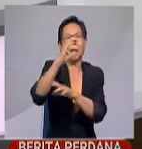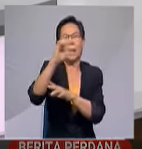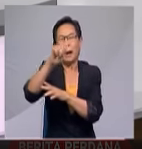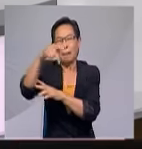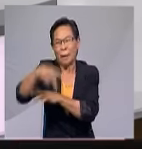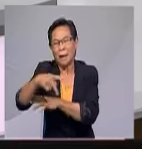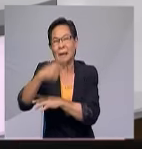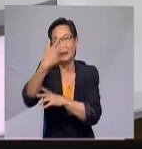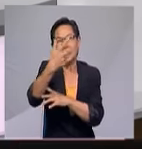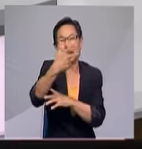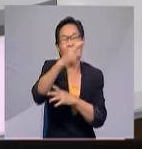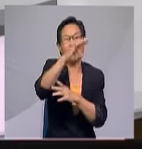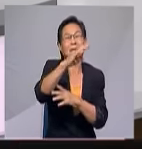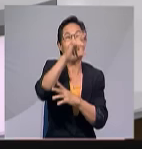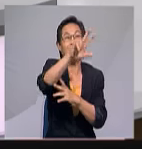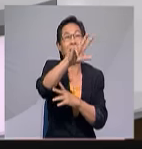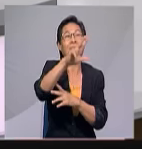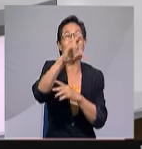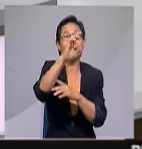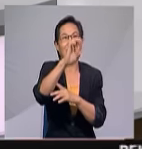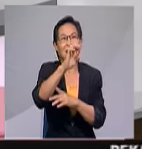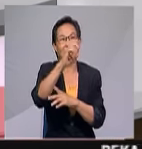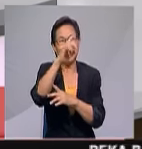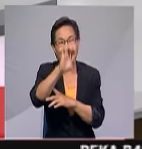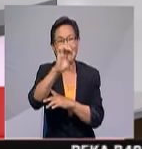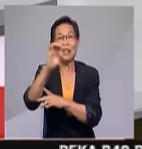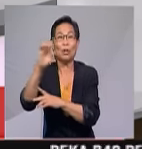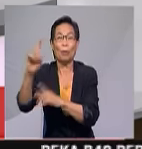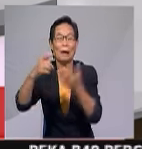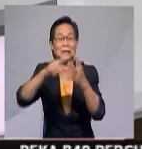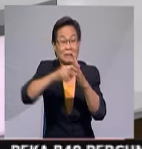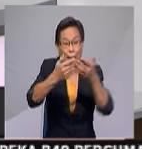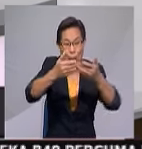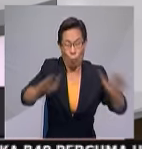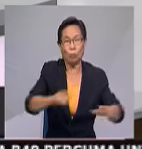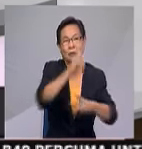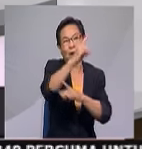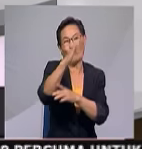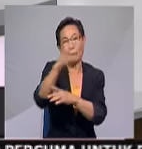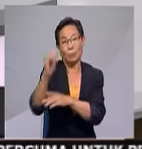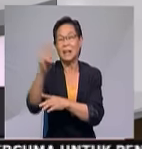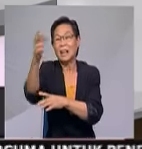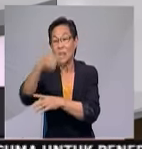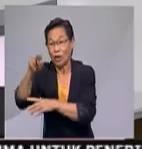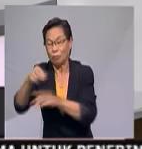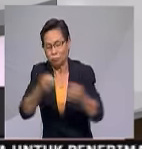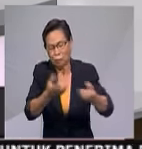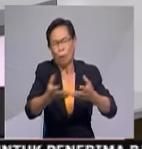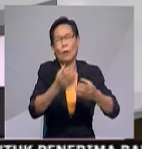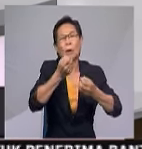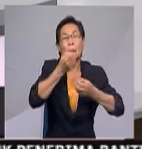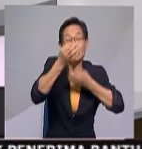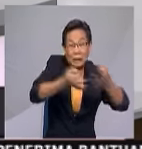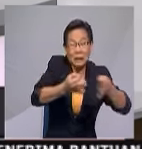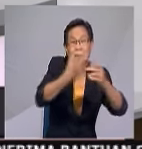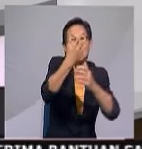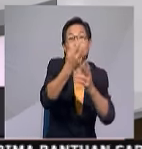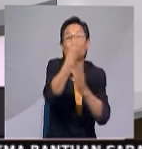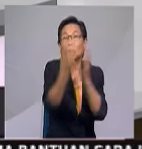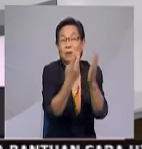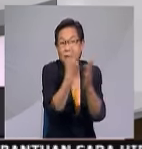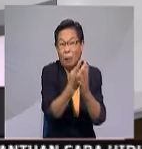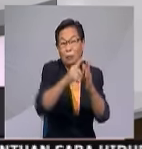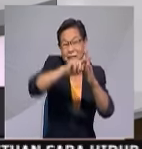e-dompet sejurus ia dibuka. Grab yang merupakan salah satu pengendali tersebut menjelaskan dalam tempoh 2 jam selepas inisiatif